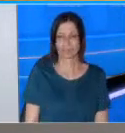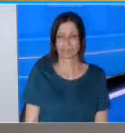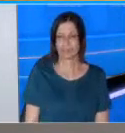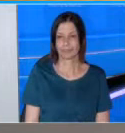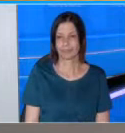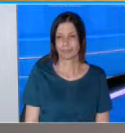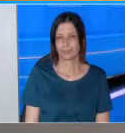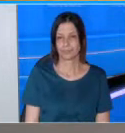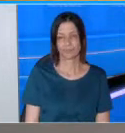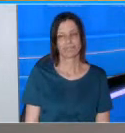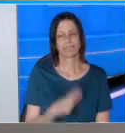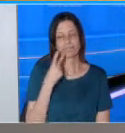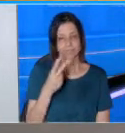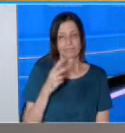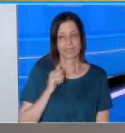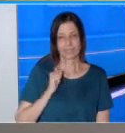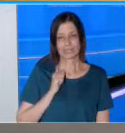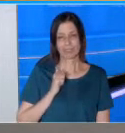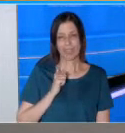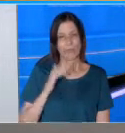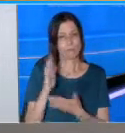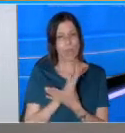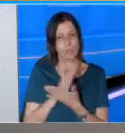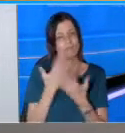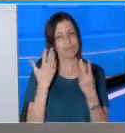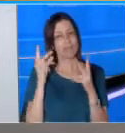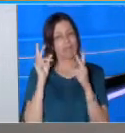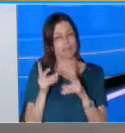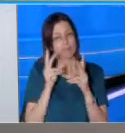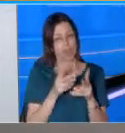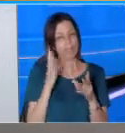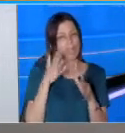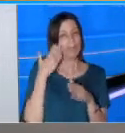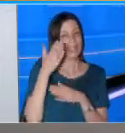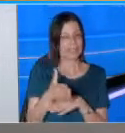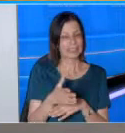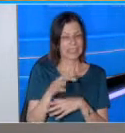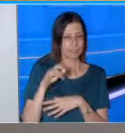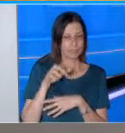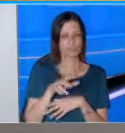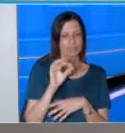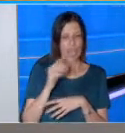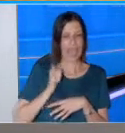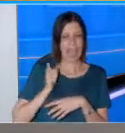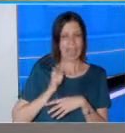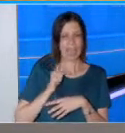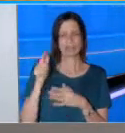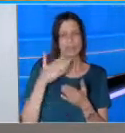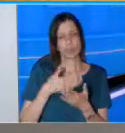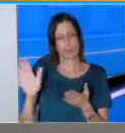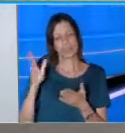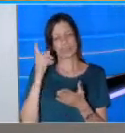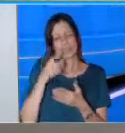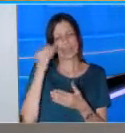תראה, בצבא בעצם נערכו לכמה אופציות, גם לאופציה של כניסה קרקעית שירדה מהר מאוד מהפרק. צריך